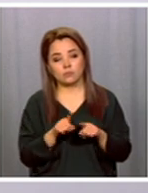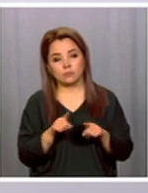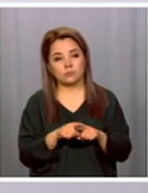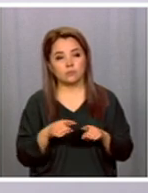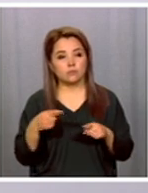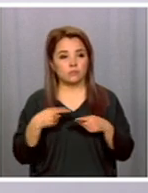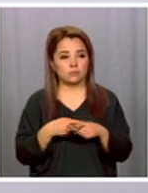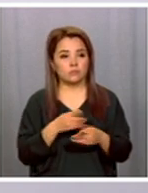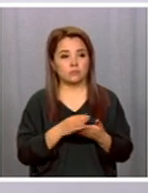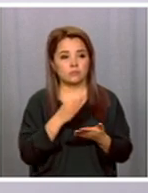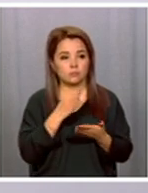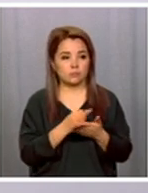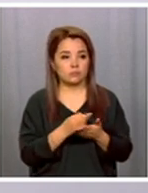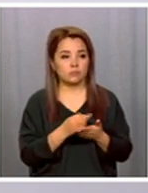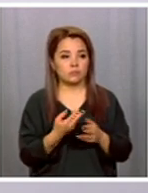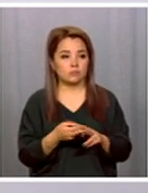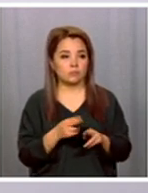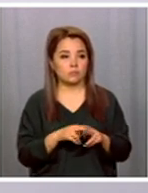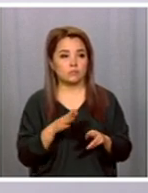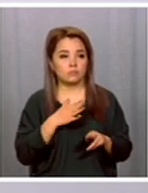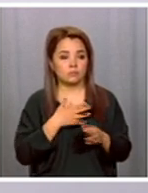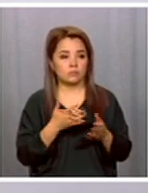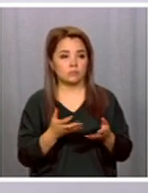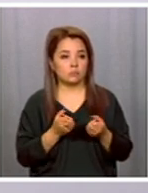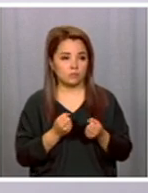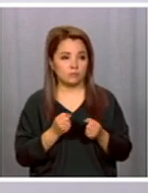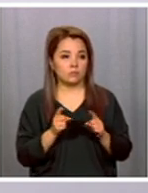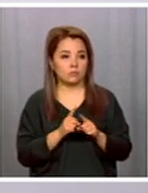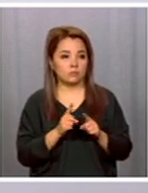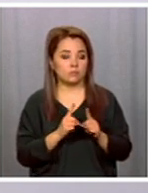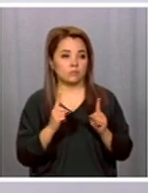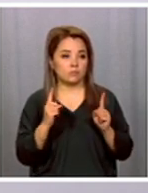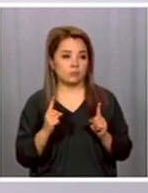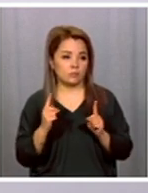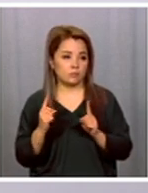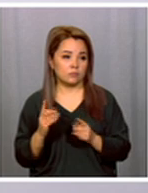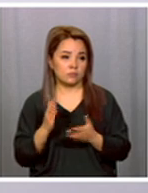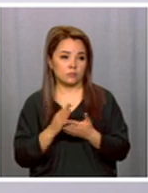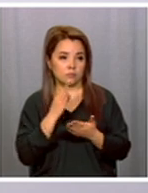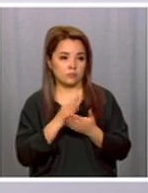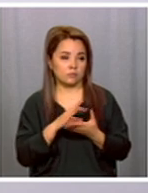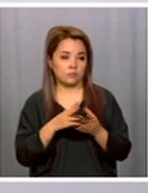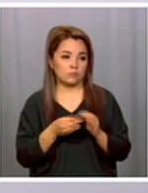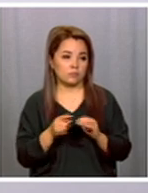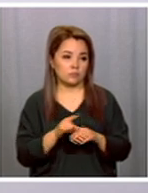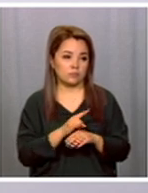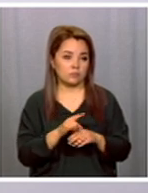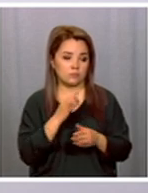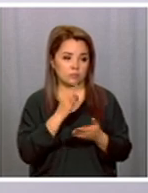Демек, бізде алынған кескініміз жалған болады.